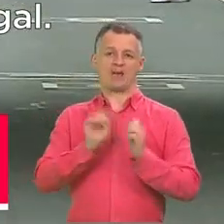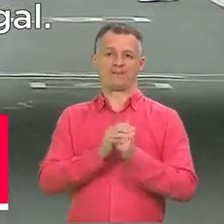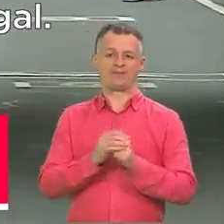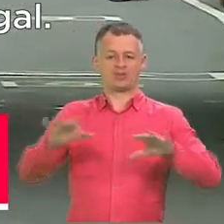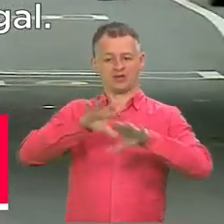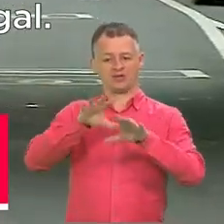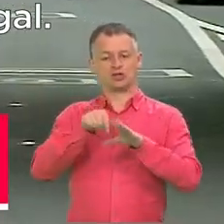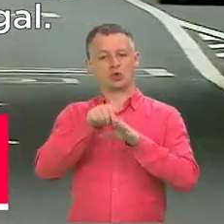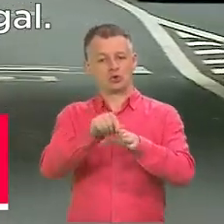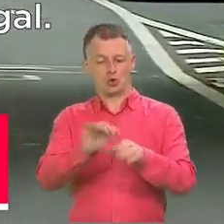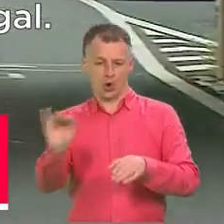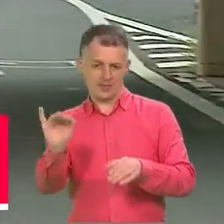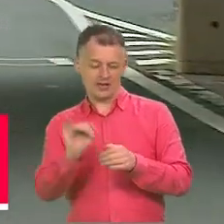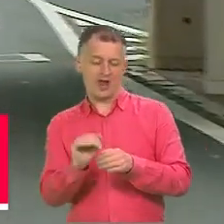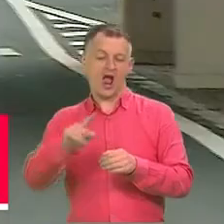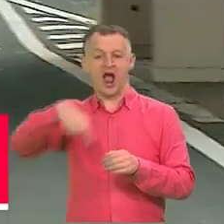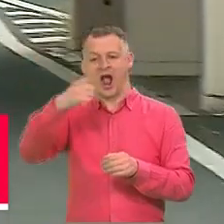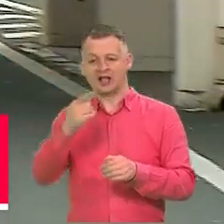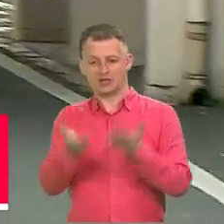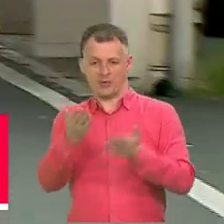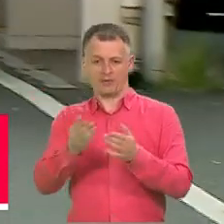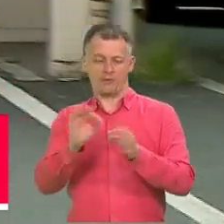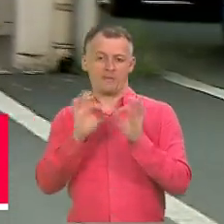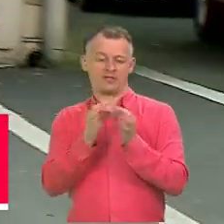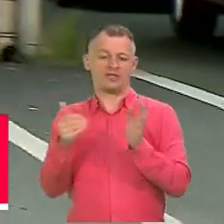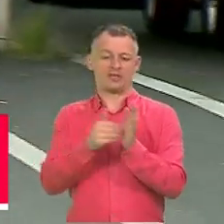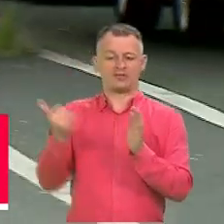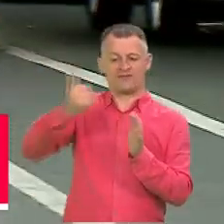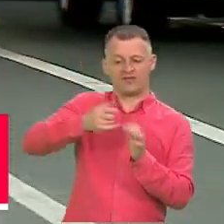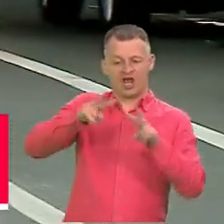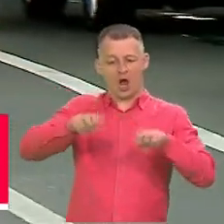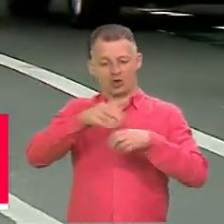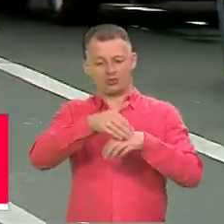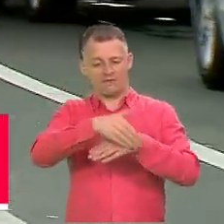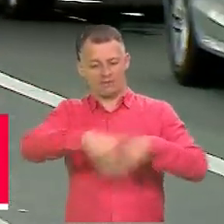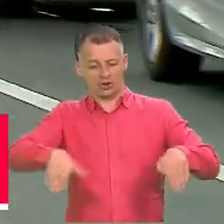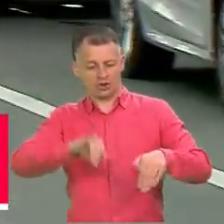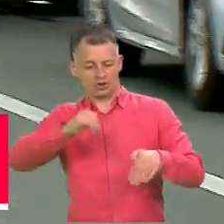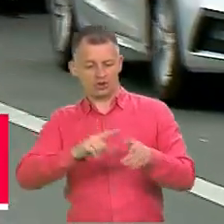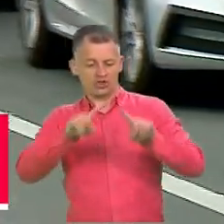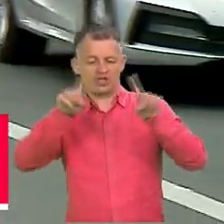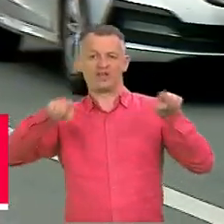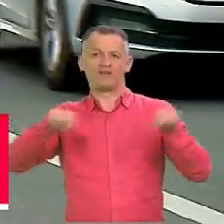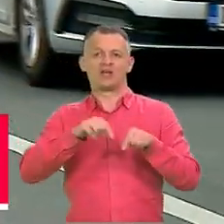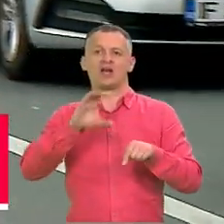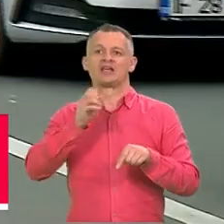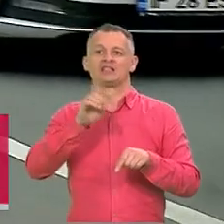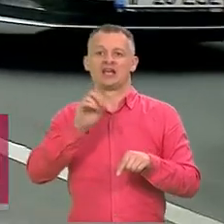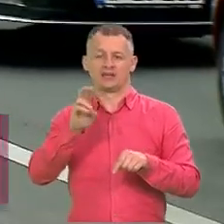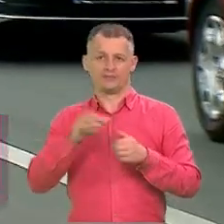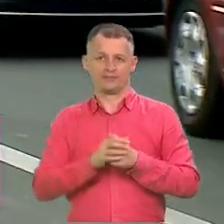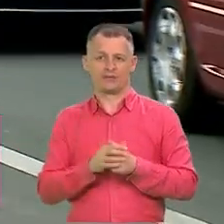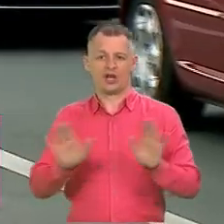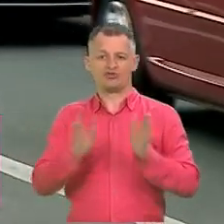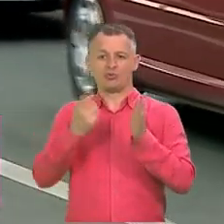Însoțitorii minorilor, alții decât părinții, trebuie să prezinte la controlul de frontieră și certificatul de cazier judiciar. De la începutul anului și